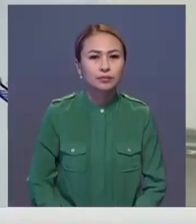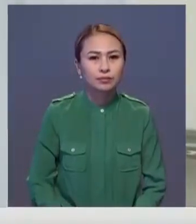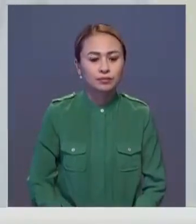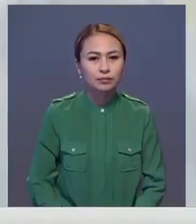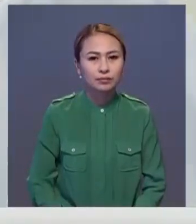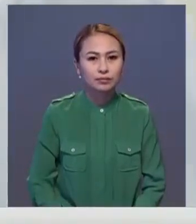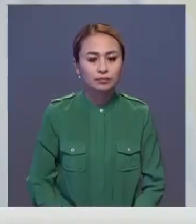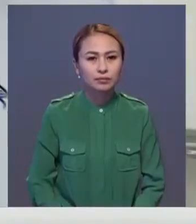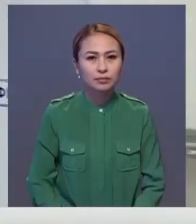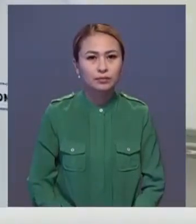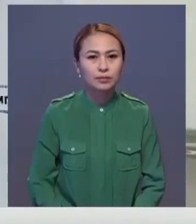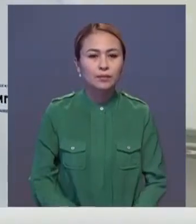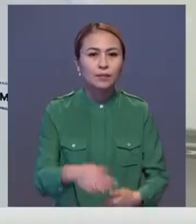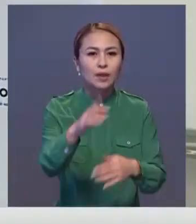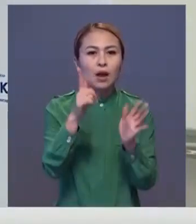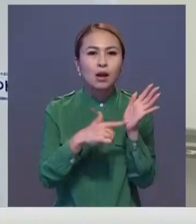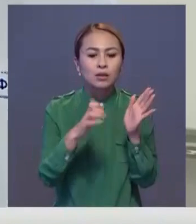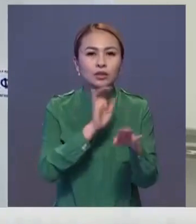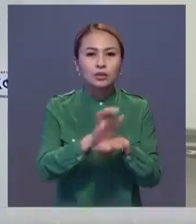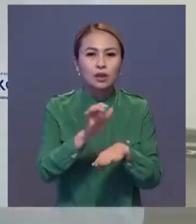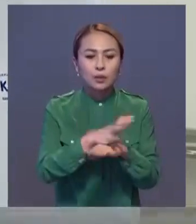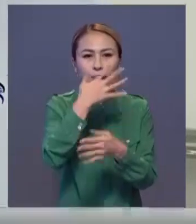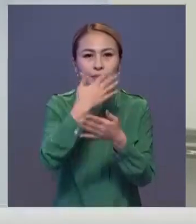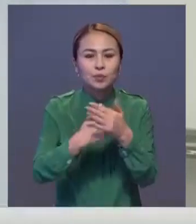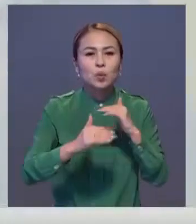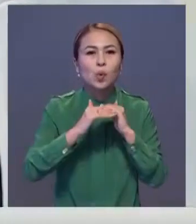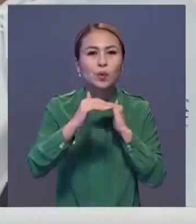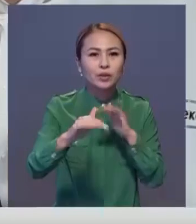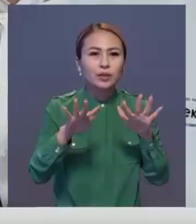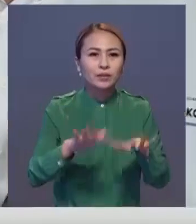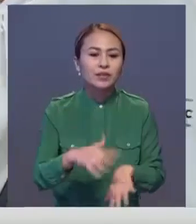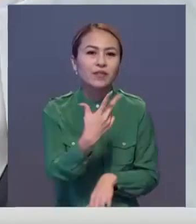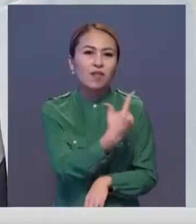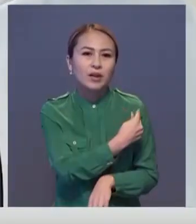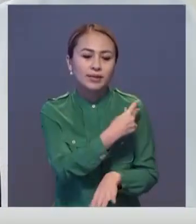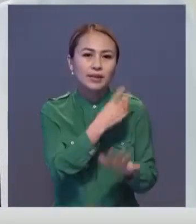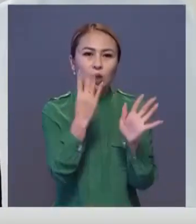Қарағанда шығарылатын өзіміздің өндіріс орнында вакцинаның